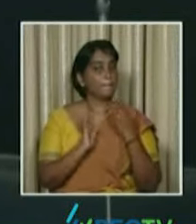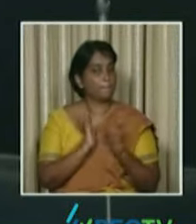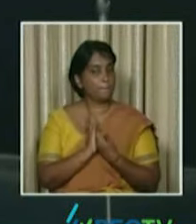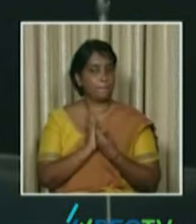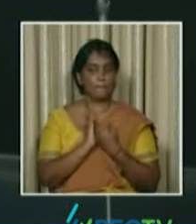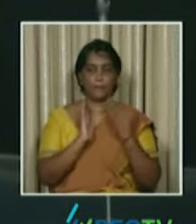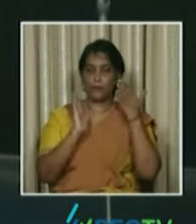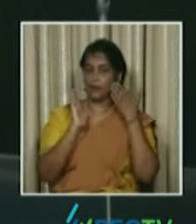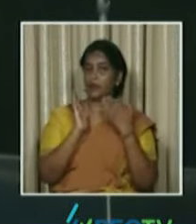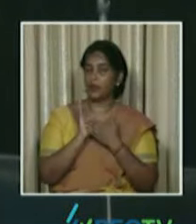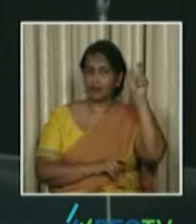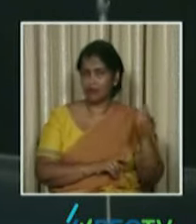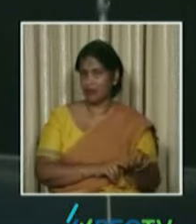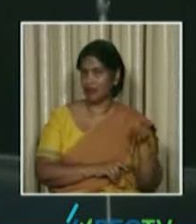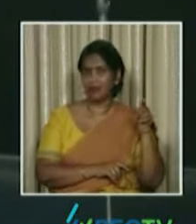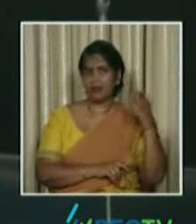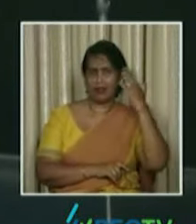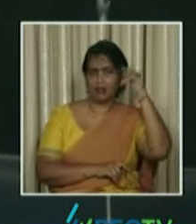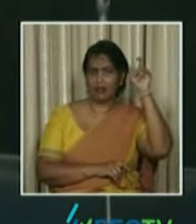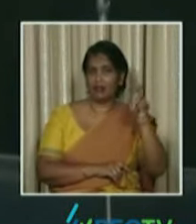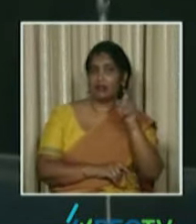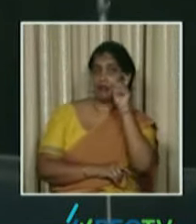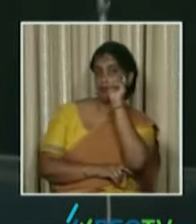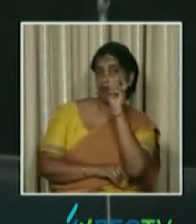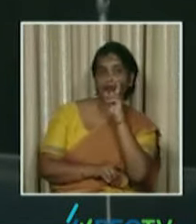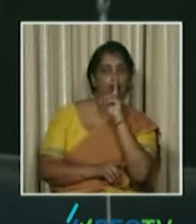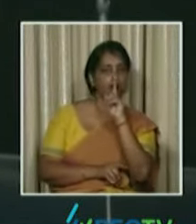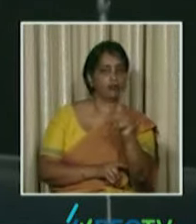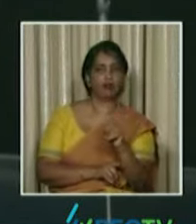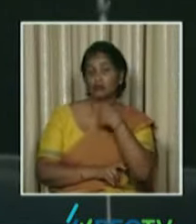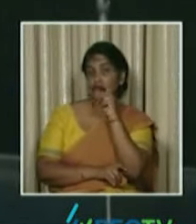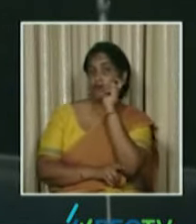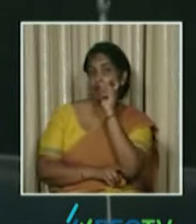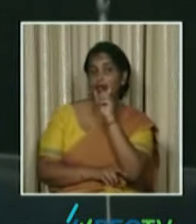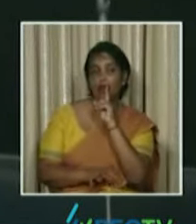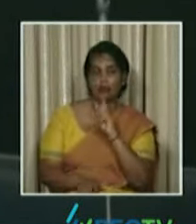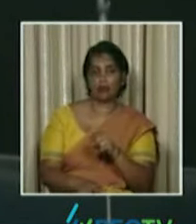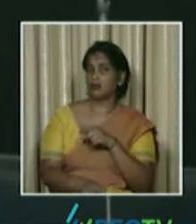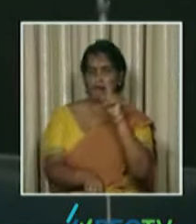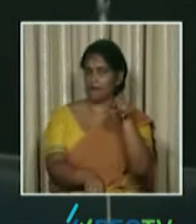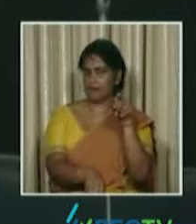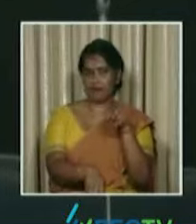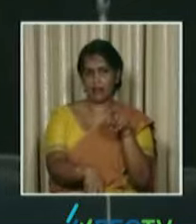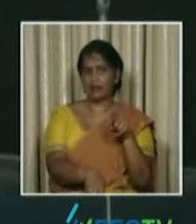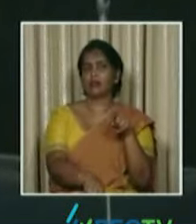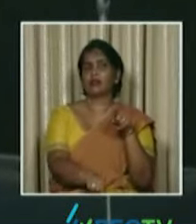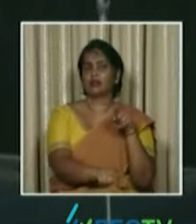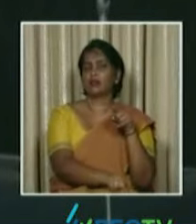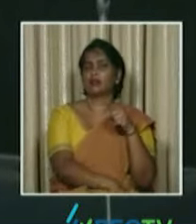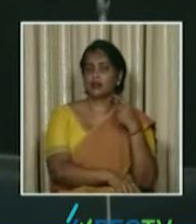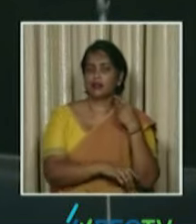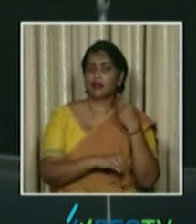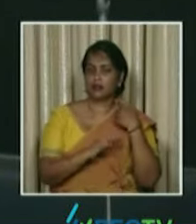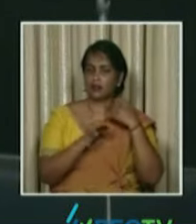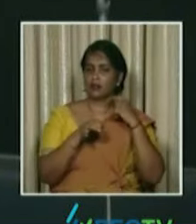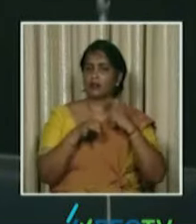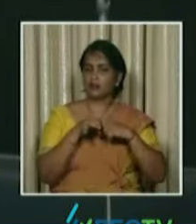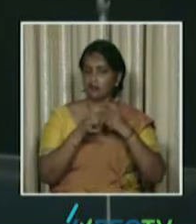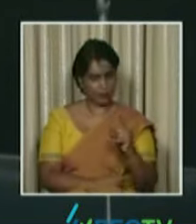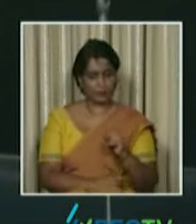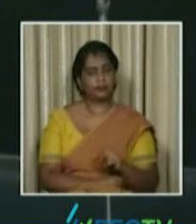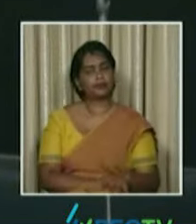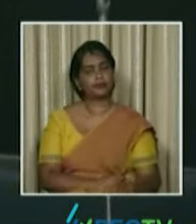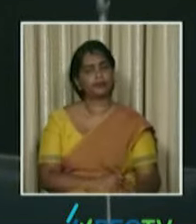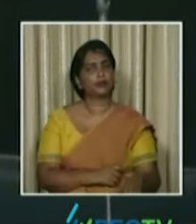කාරණයක් සම්බන්ධයෙන් නිලධාරිකුට නිරීක්ෂණය කරන්න බෑ මේක තියෙන නිරීක්ෂණය කරනවායි කියලා ඒක සම්පූර්ණ වැරදි ඒ පිළිබඳව මම කරුණු විමසන්නයි කියන එක කියලා